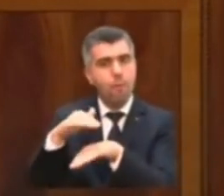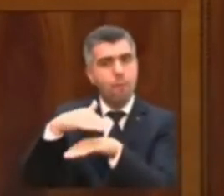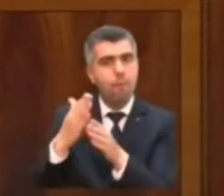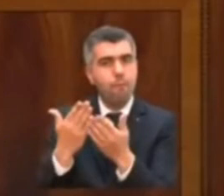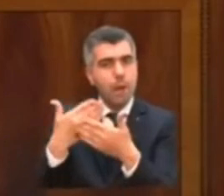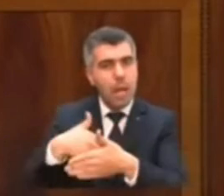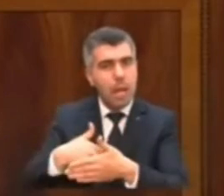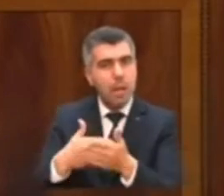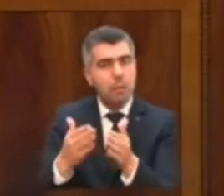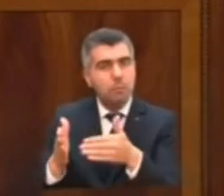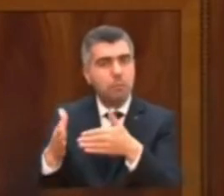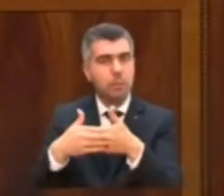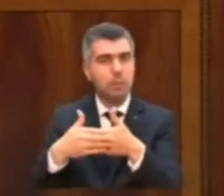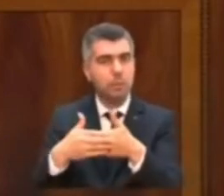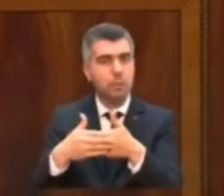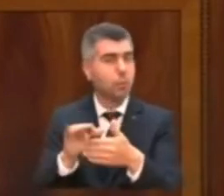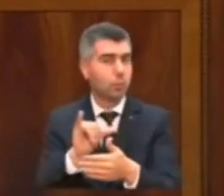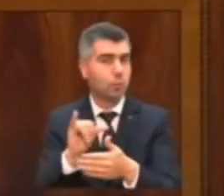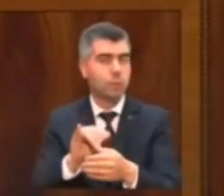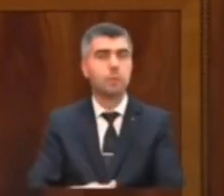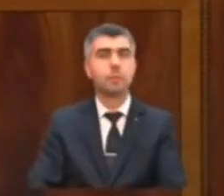واش هو الوباء كاين غير بالليل؟